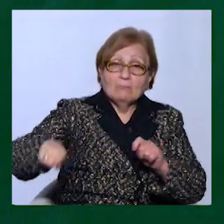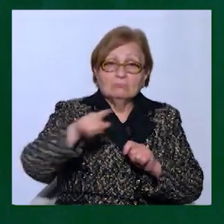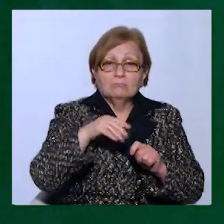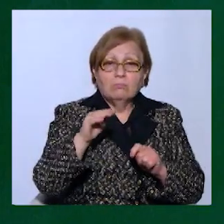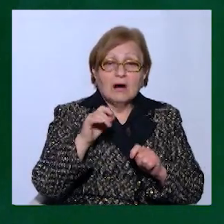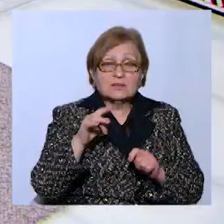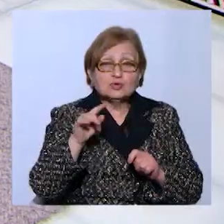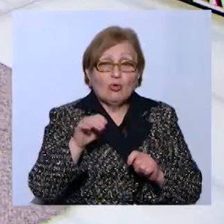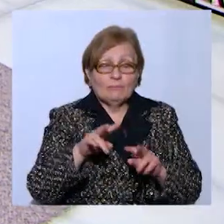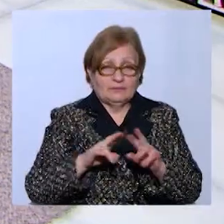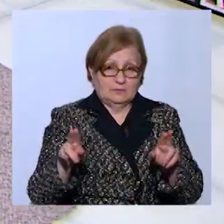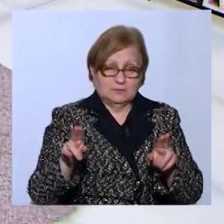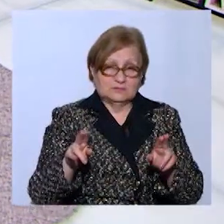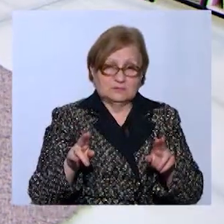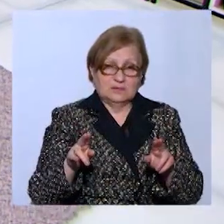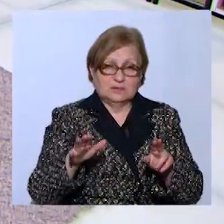შეიძლება აღმოჩნდეს რომ